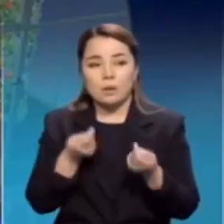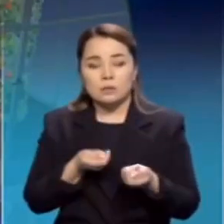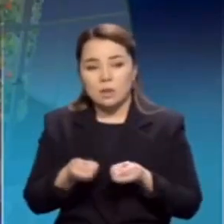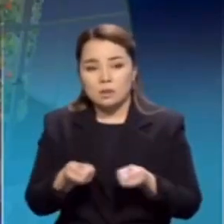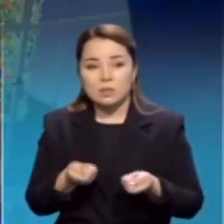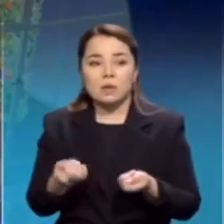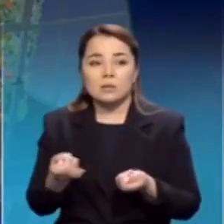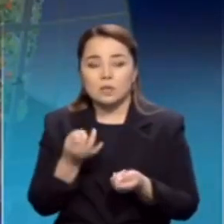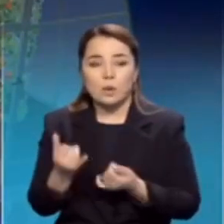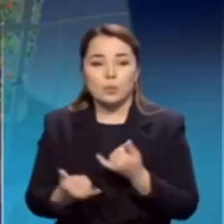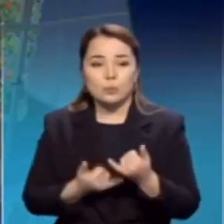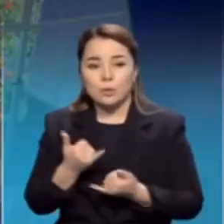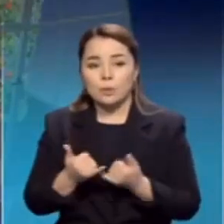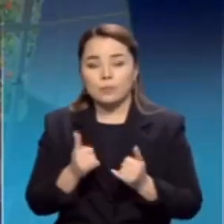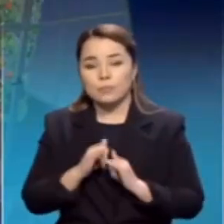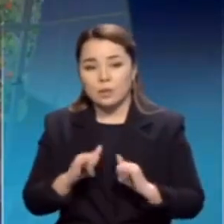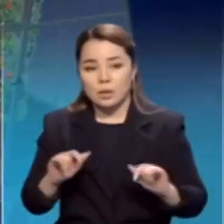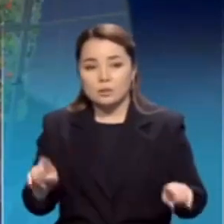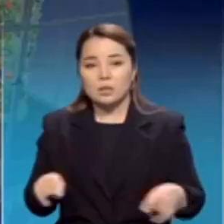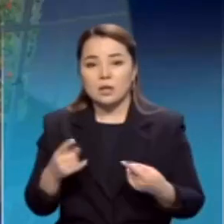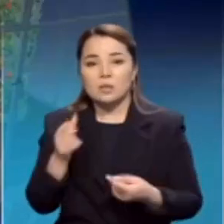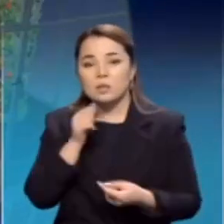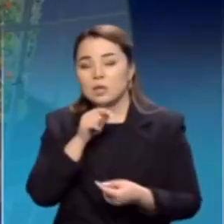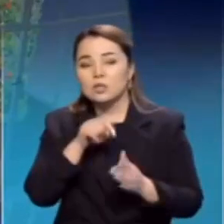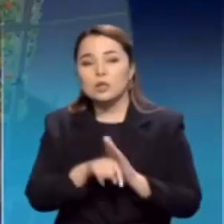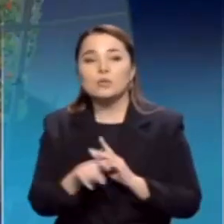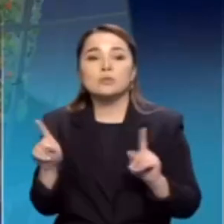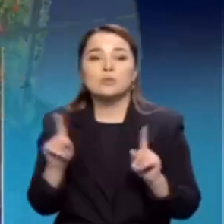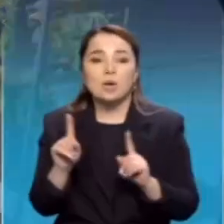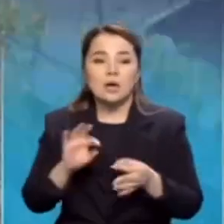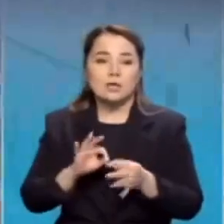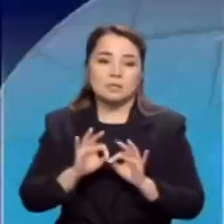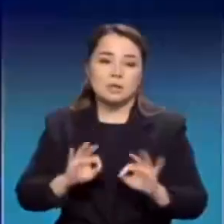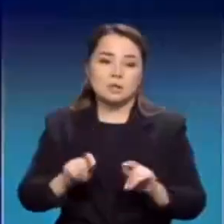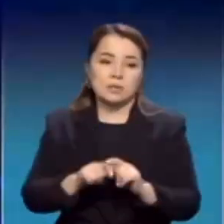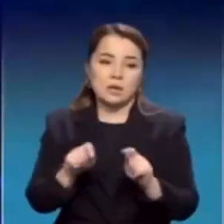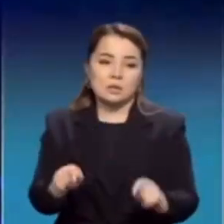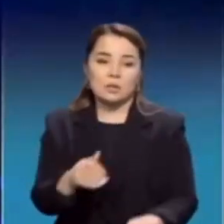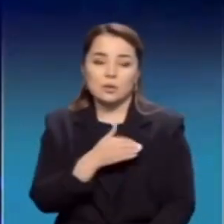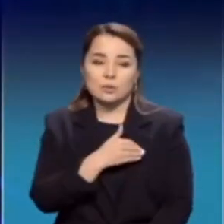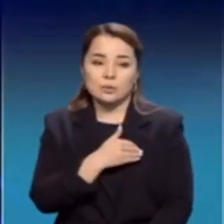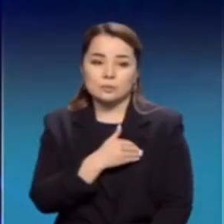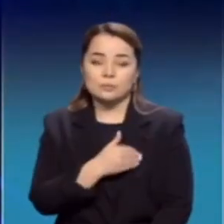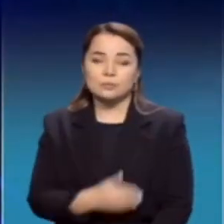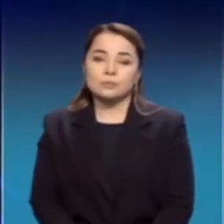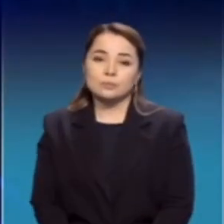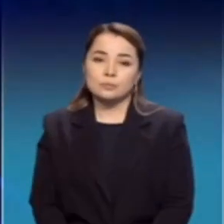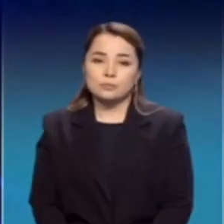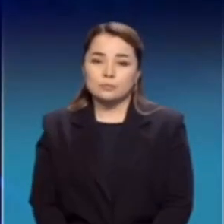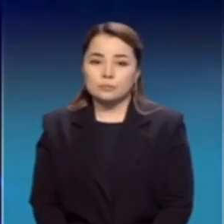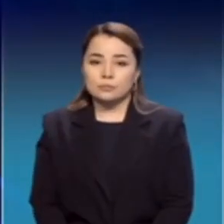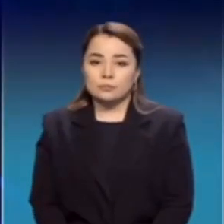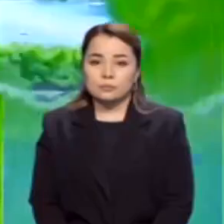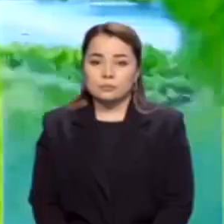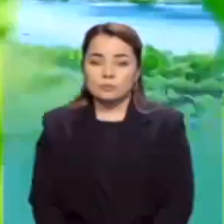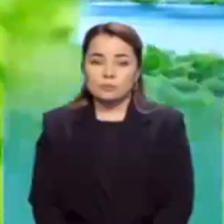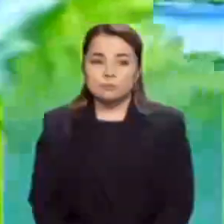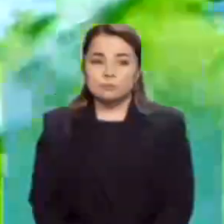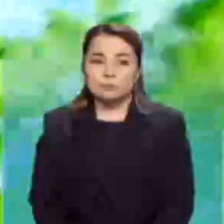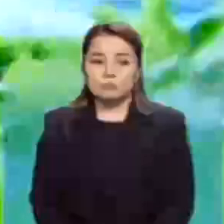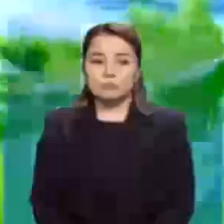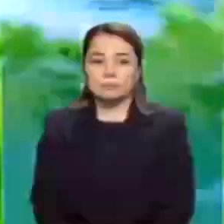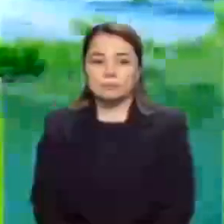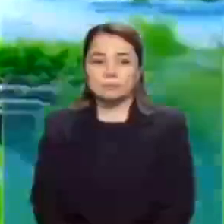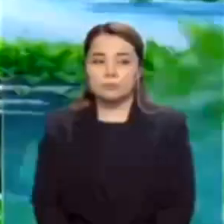Ерекше күтім жасалған жылжайдың сыры неде? Өңірдегі тілшіміз Әділбек Серікұлы біліп қайтты. Мынаның ішін көріп